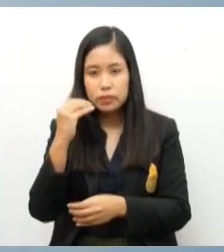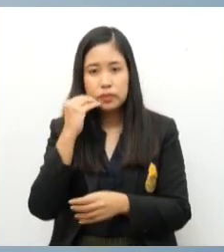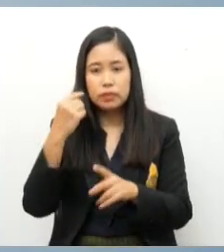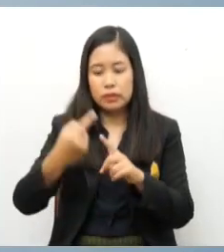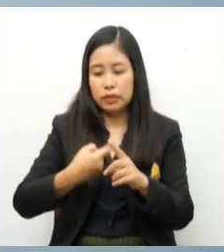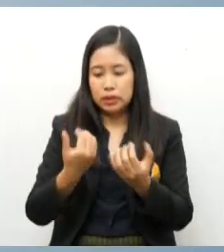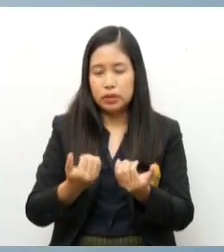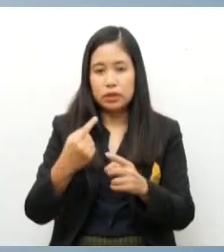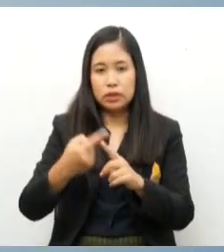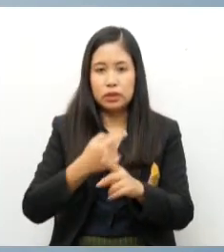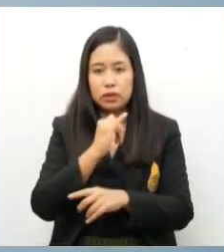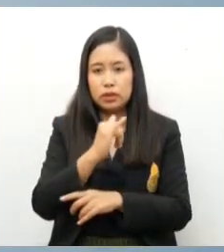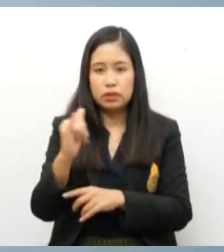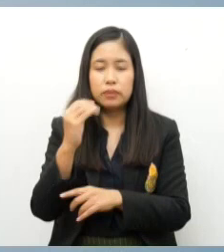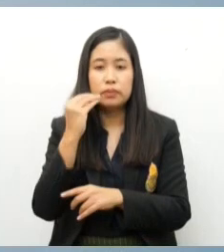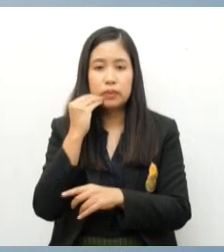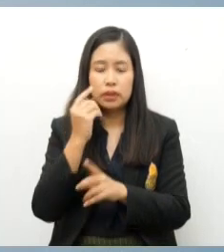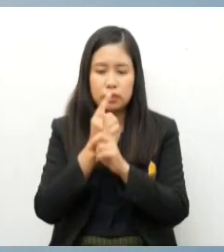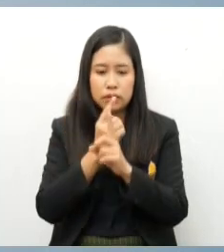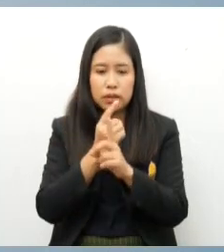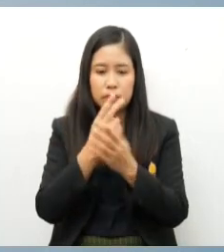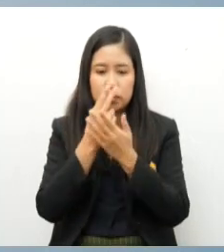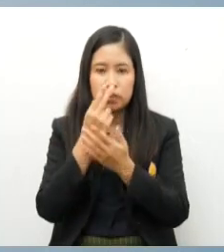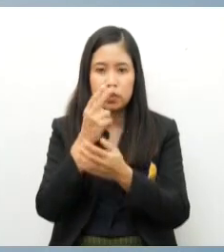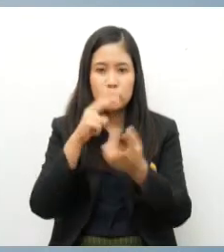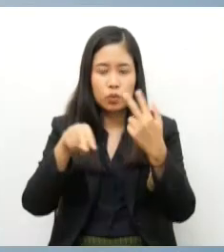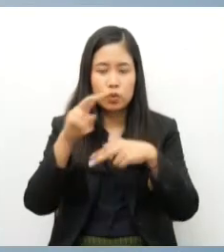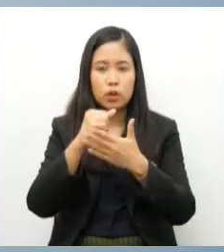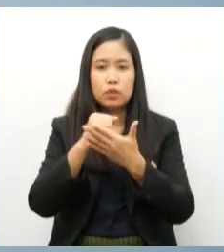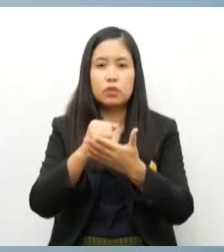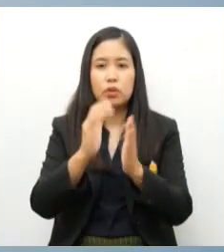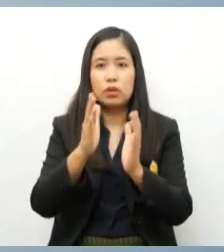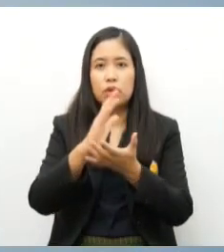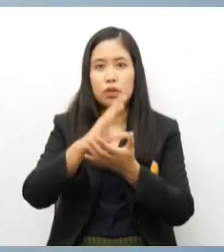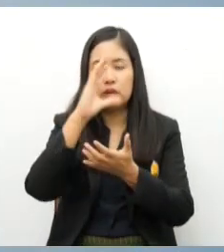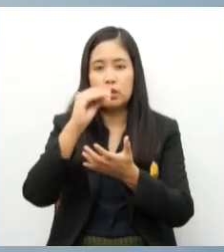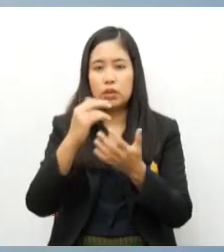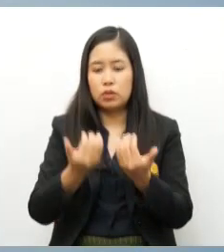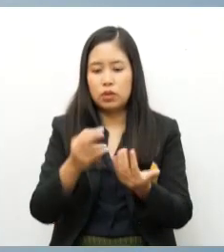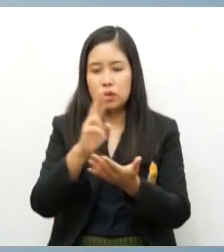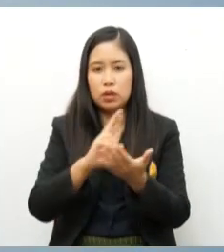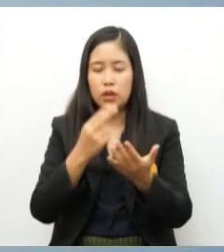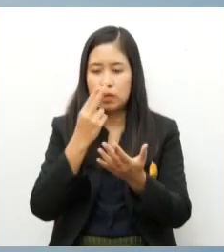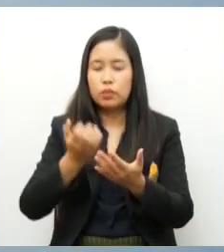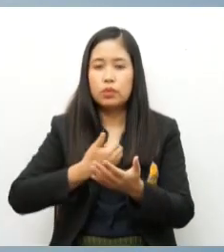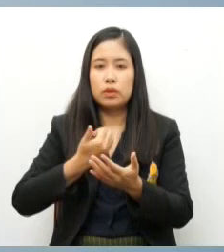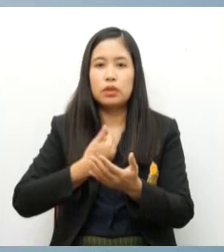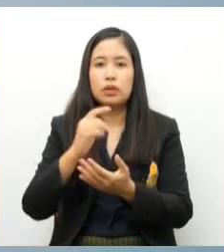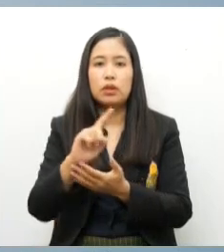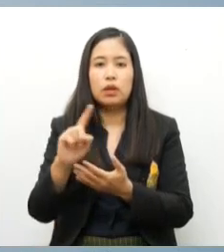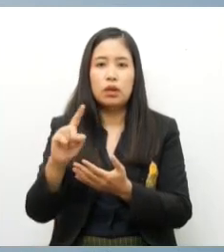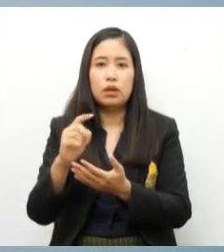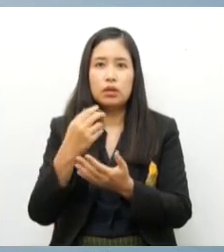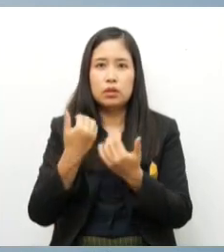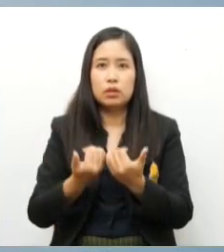บ้านแล้วก็การติดตามดูแลช่วยเหลือนักเรียนซึ่งจากการรายงานวันนี้ก็เป็นที่น่ายินดีนะครับที่